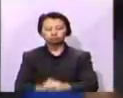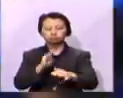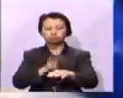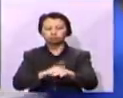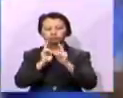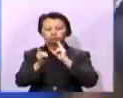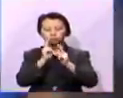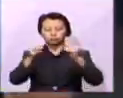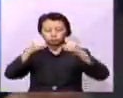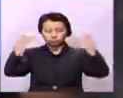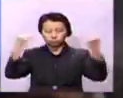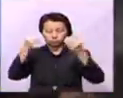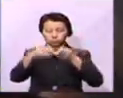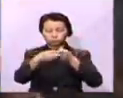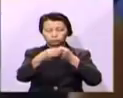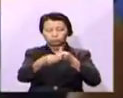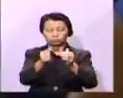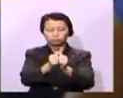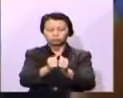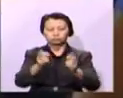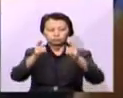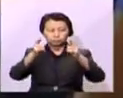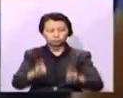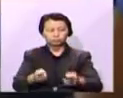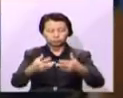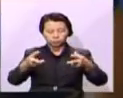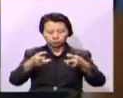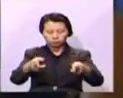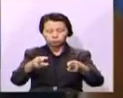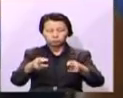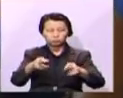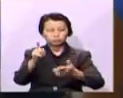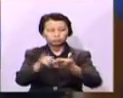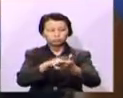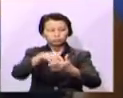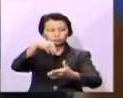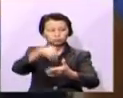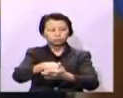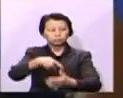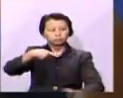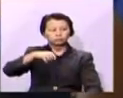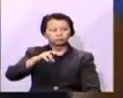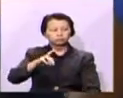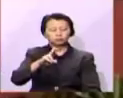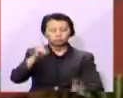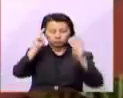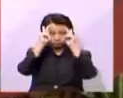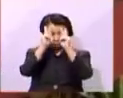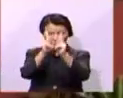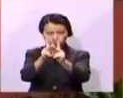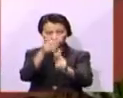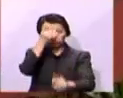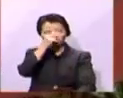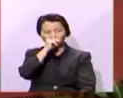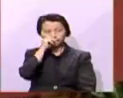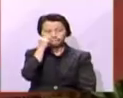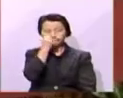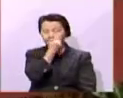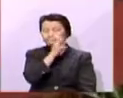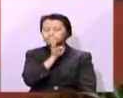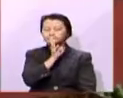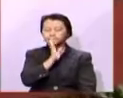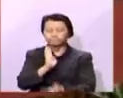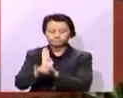Semasa berucap pada Majlis Pemimpin Bersama Rakyat dan pelancaran Jentera Pilihan Raya Umum PRU Parlimen Kuantan, Datuk Seri Najib